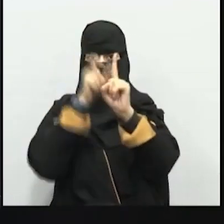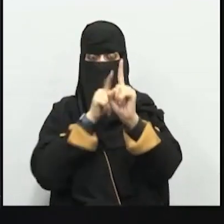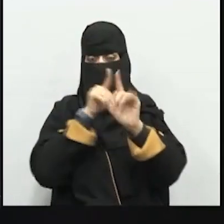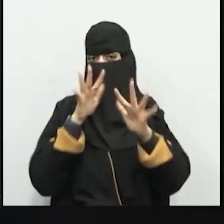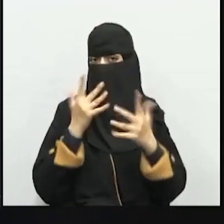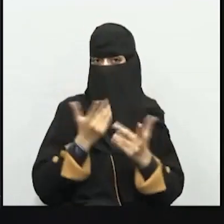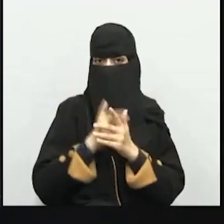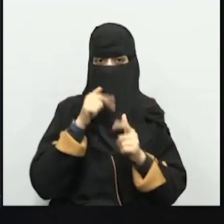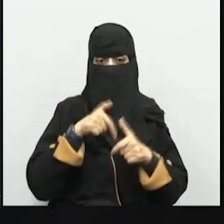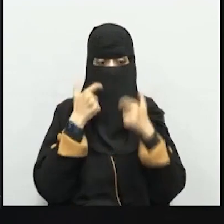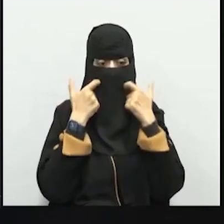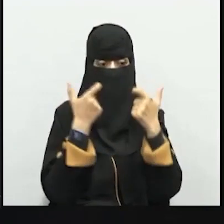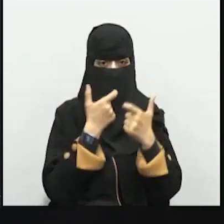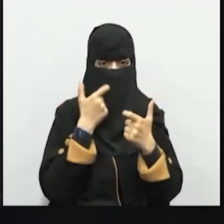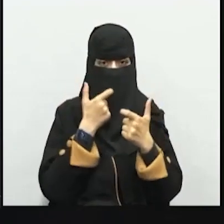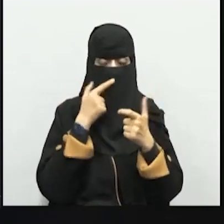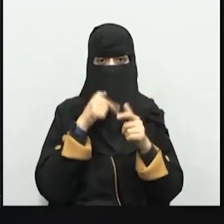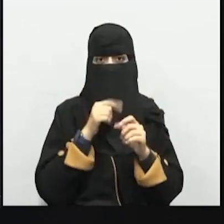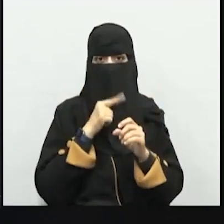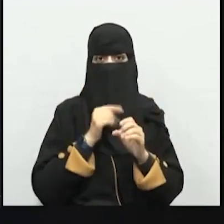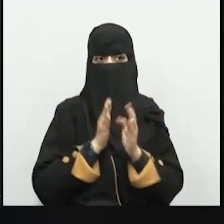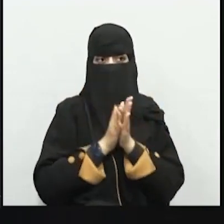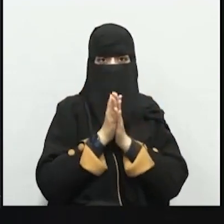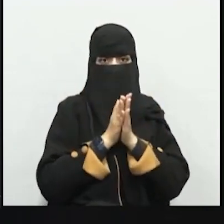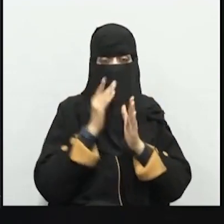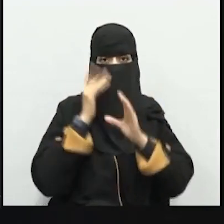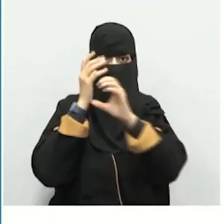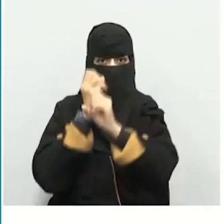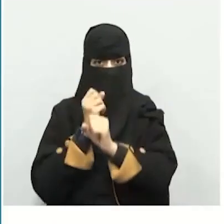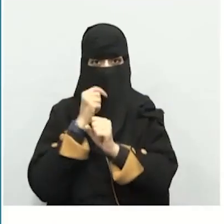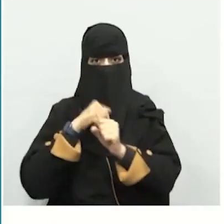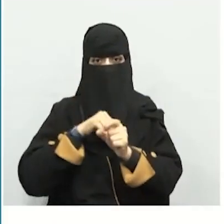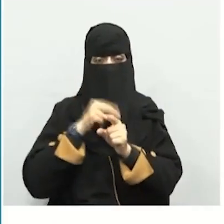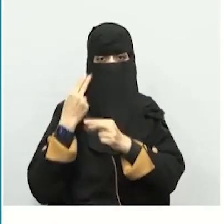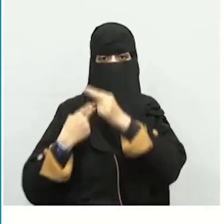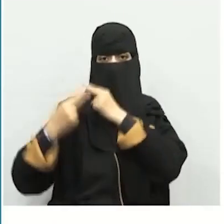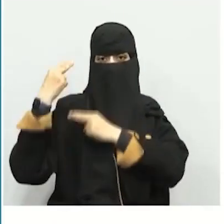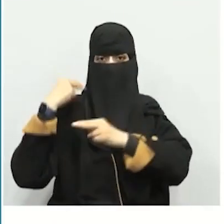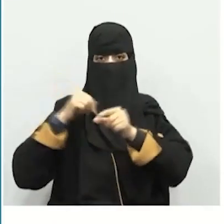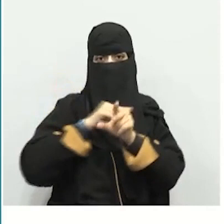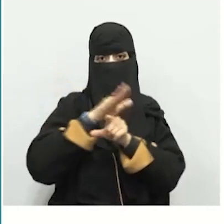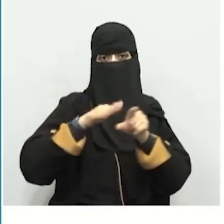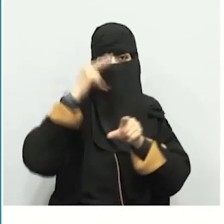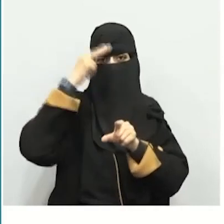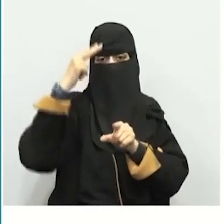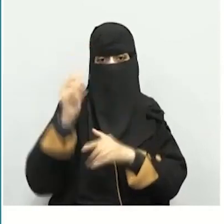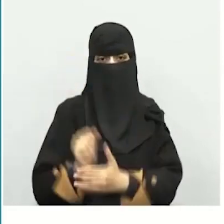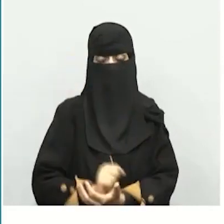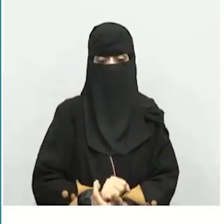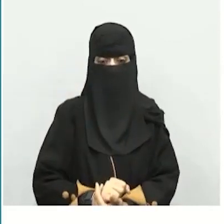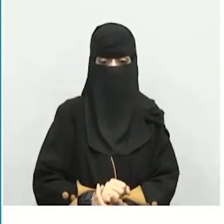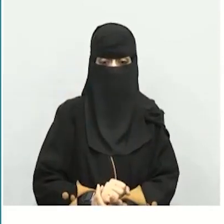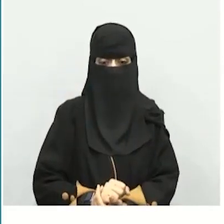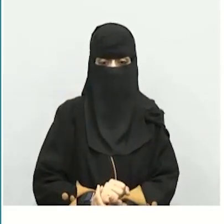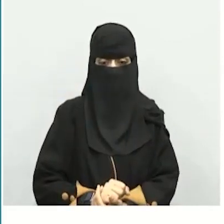العزيز العناية بتاريخ الوطن. العناية بتاريخ الوطن.